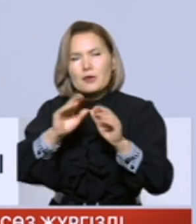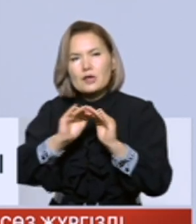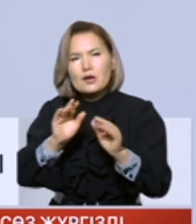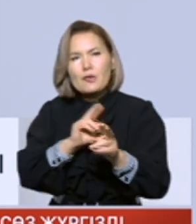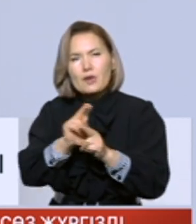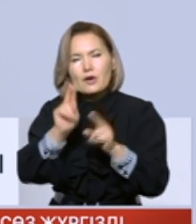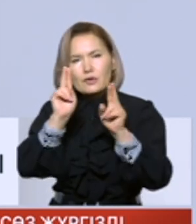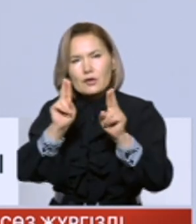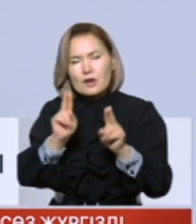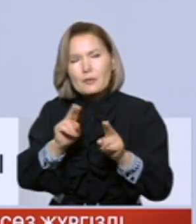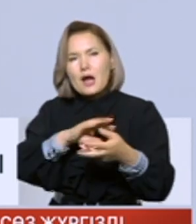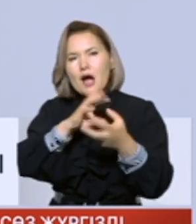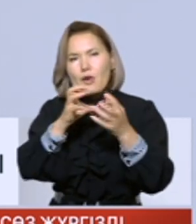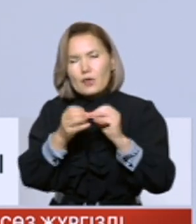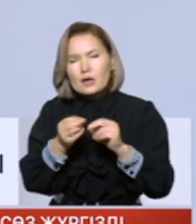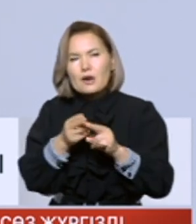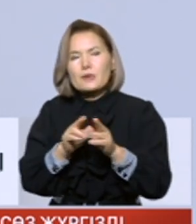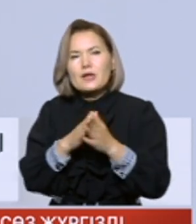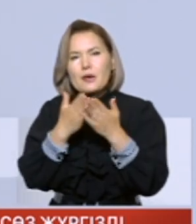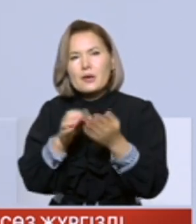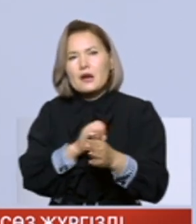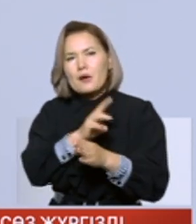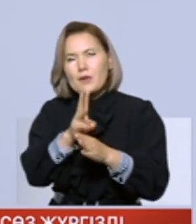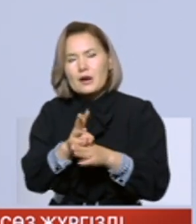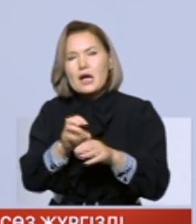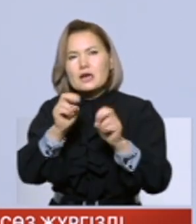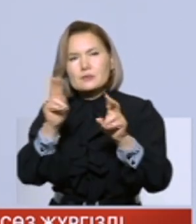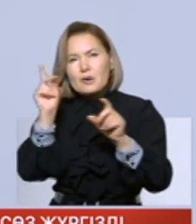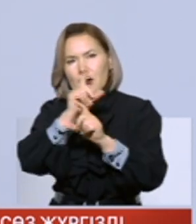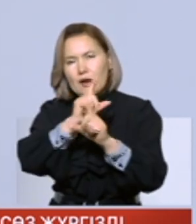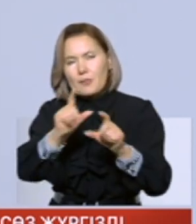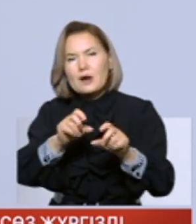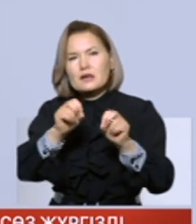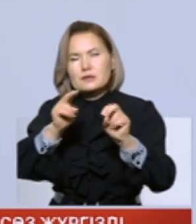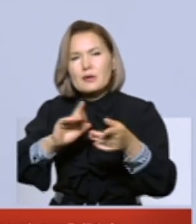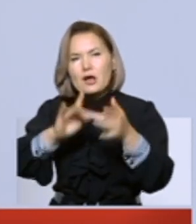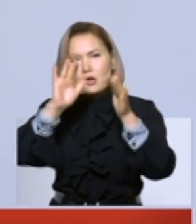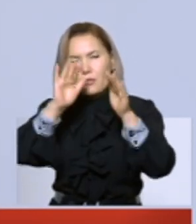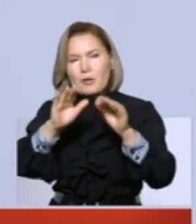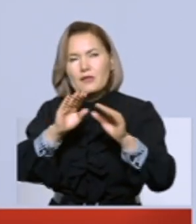дайындалды. Мектептерде әдістеме жағының қамтамасыз ететін 6 класс онлайн платформасы әзірленді.